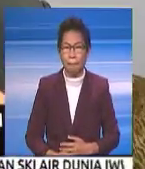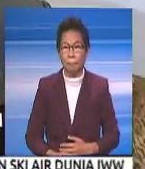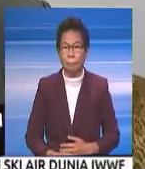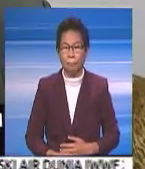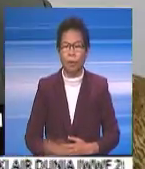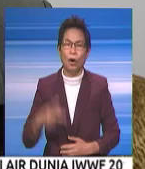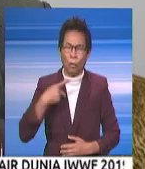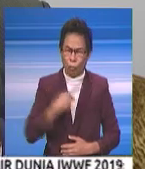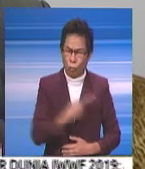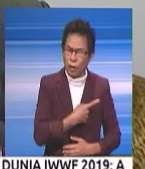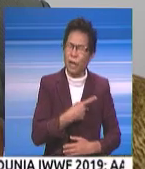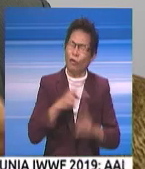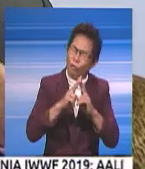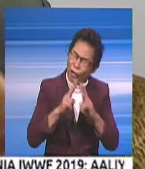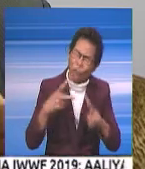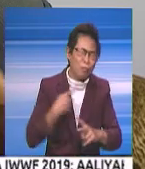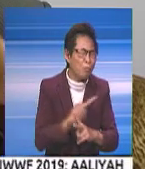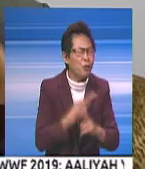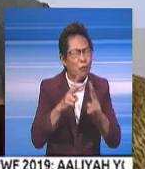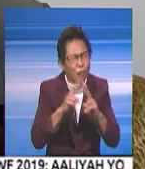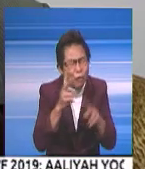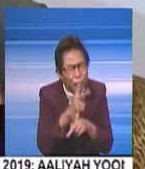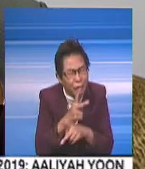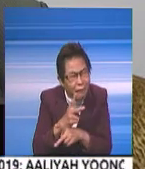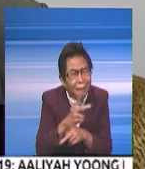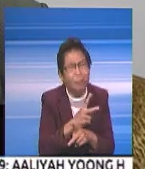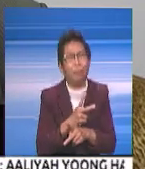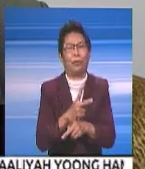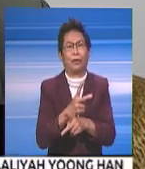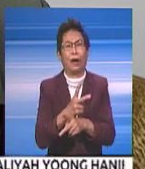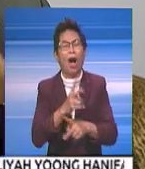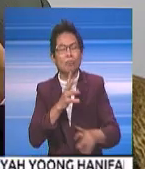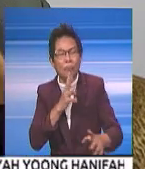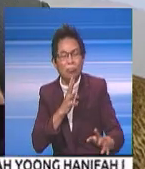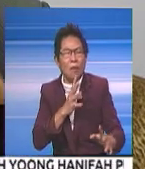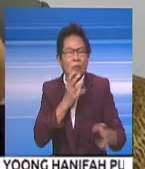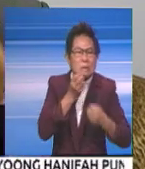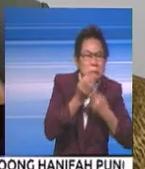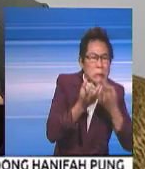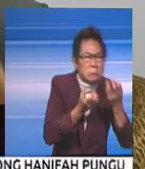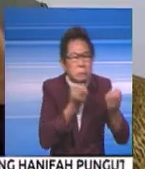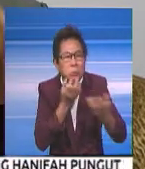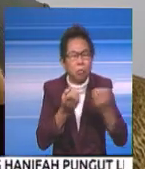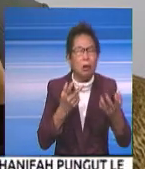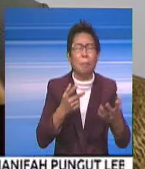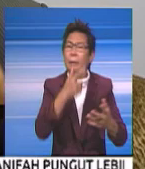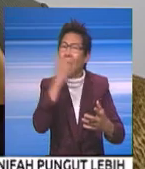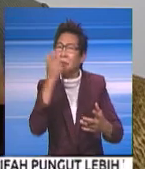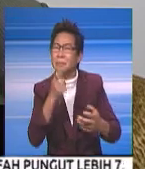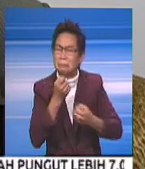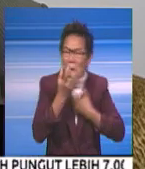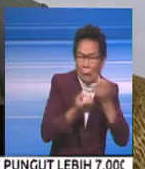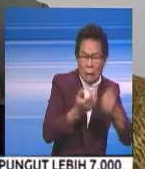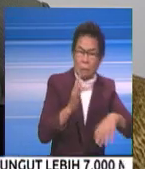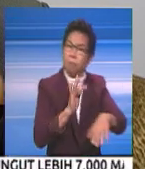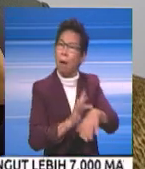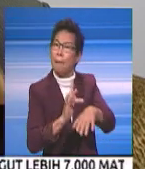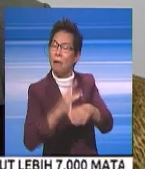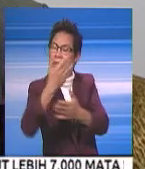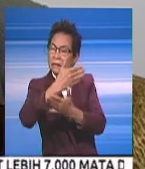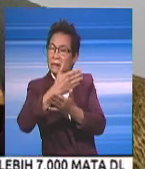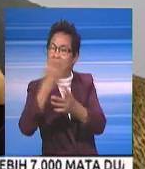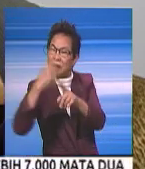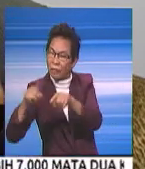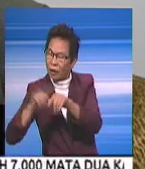We are very careful about how we say things that are sensitive to the different communities in